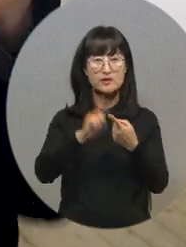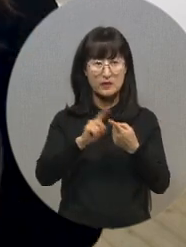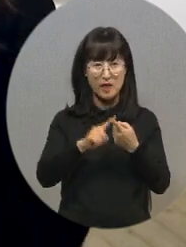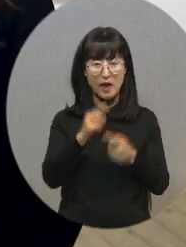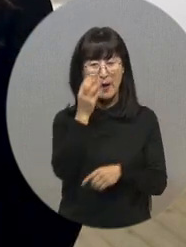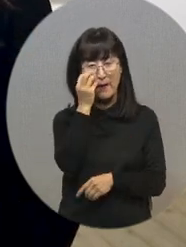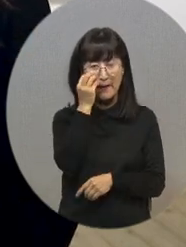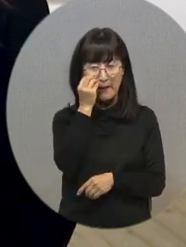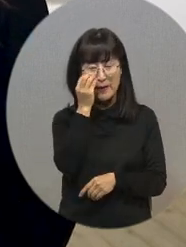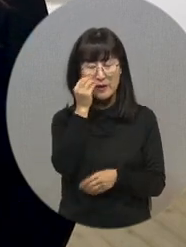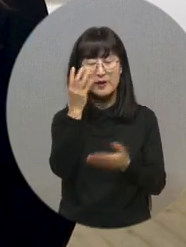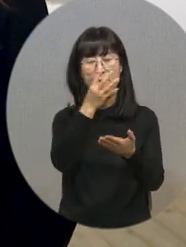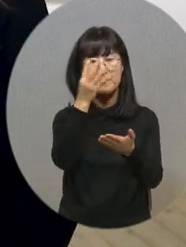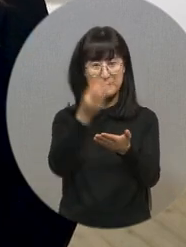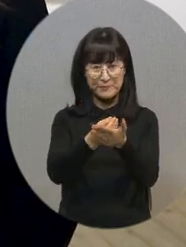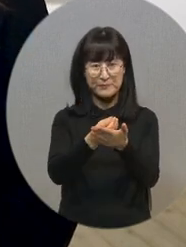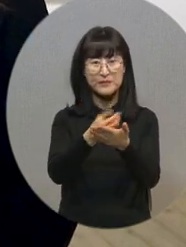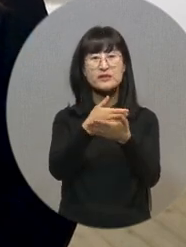경애를 담고 있습니다.